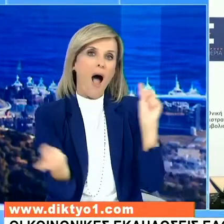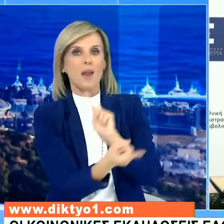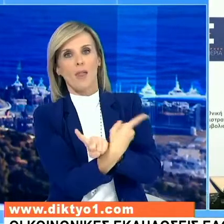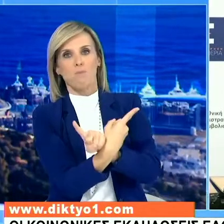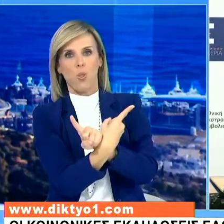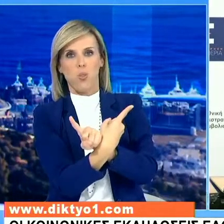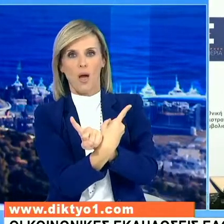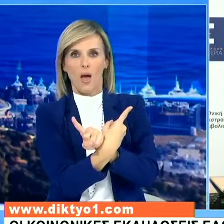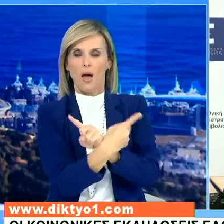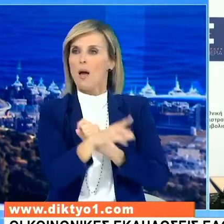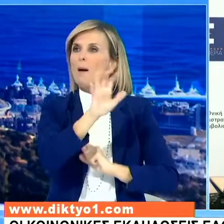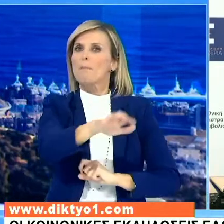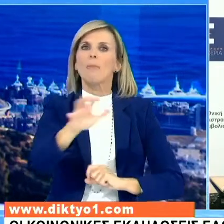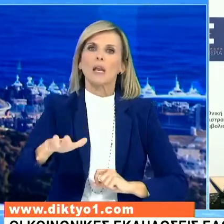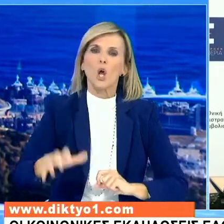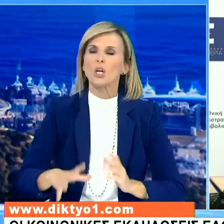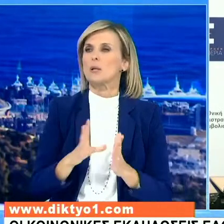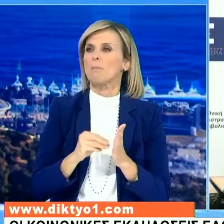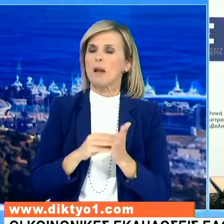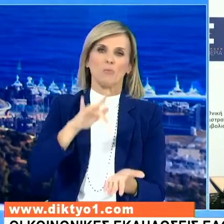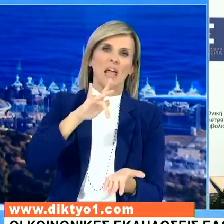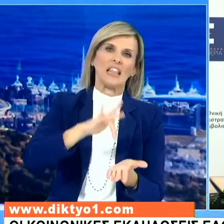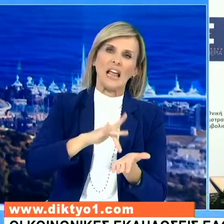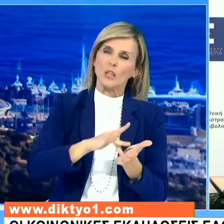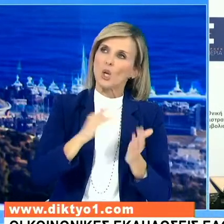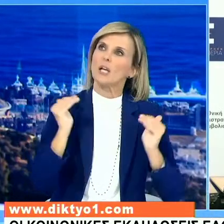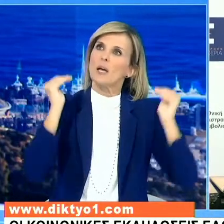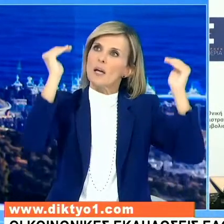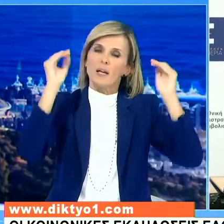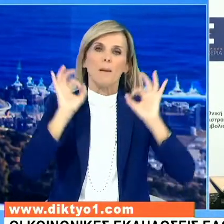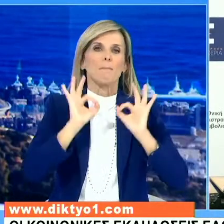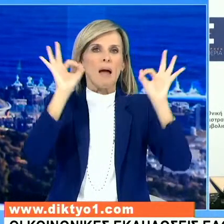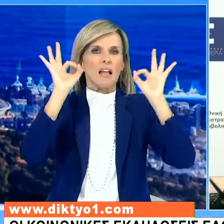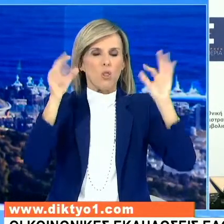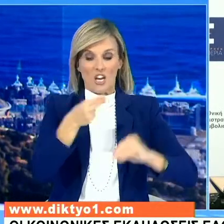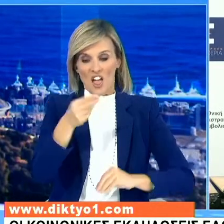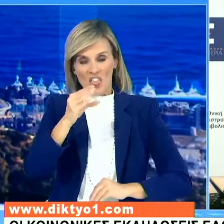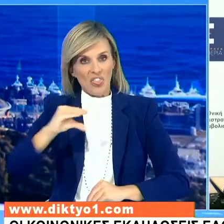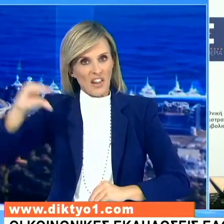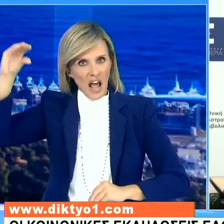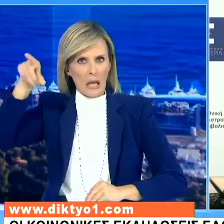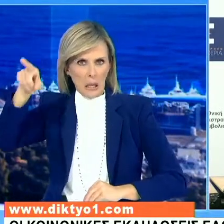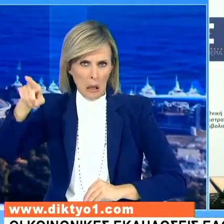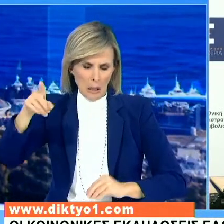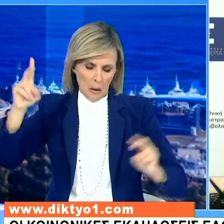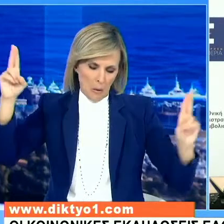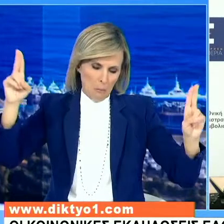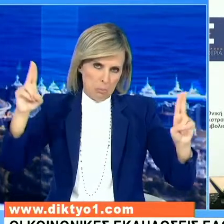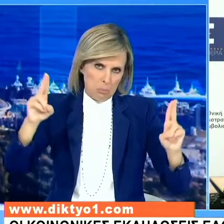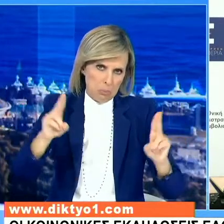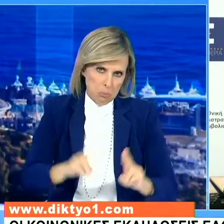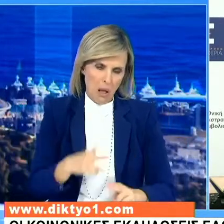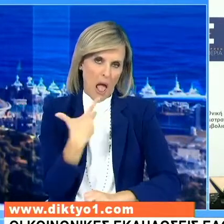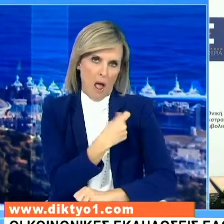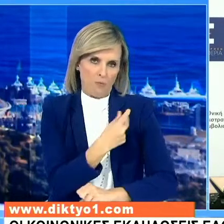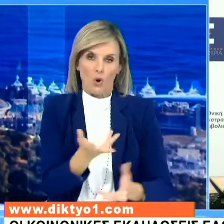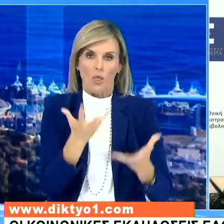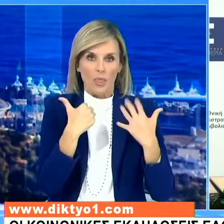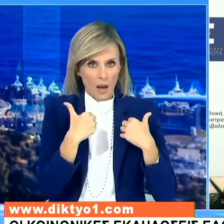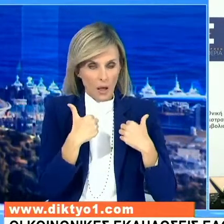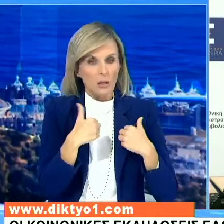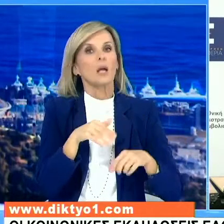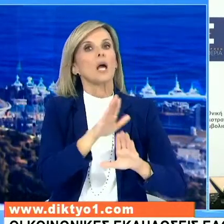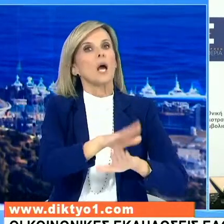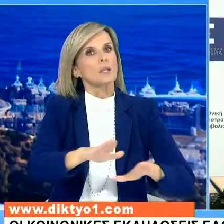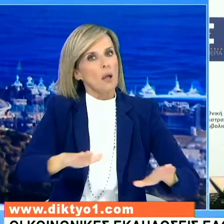περιοχές με χαμηλή εμβολιαστική κάλυψη, όπως είναι η κεντρική και η ανατολική Μακεδονία και Θράκη, με εμβολιαστική κάλυψη κάτω του 50%, η